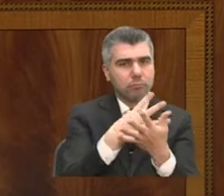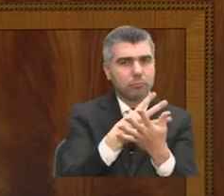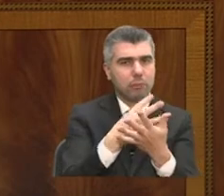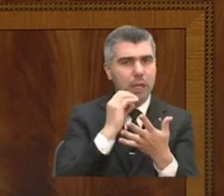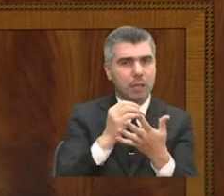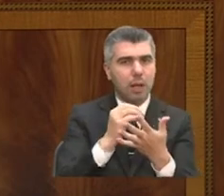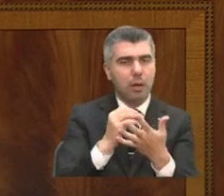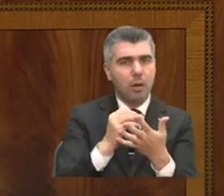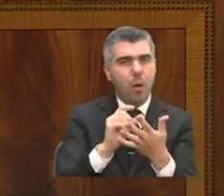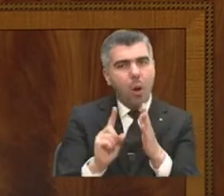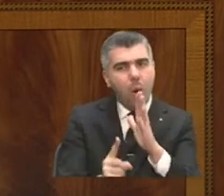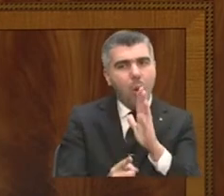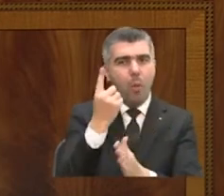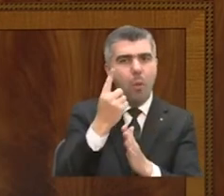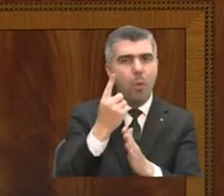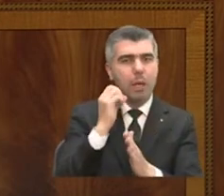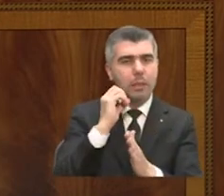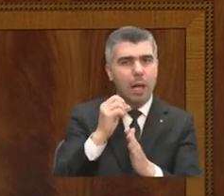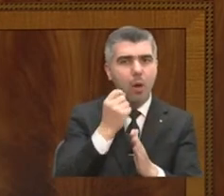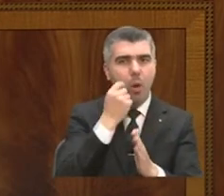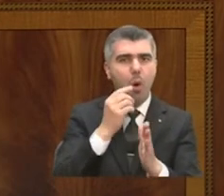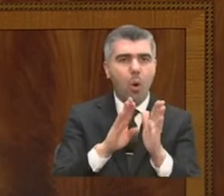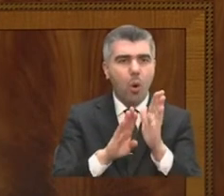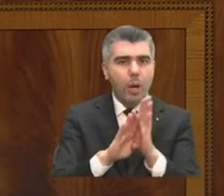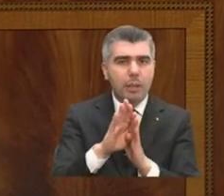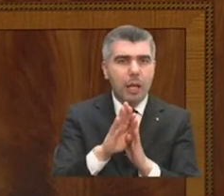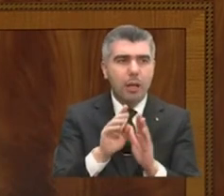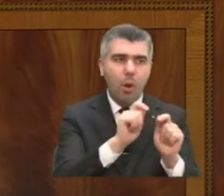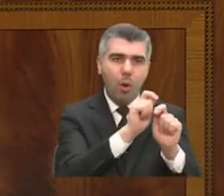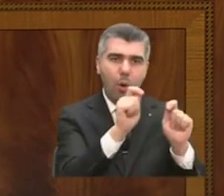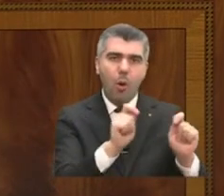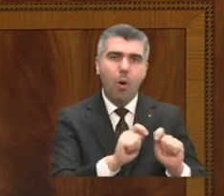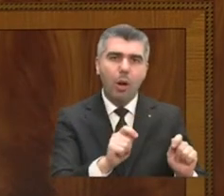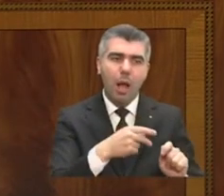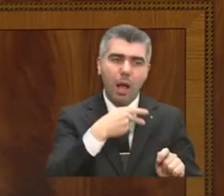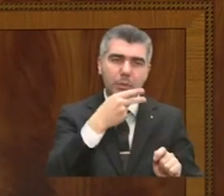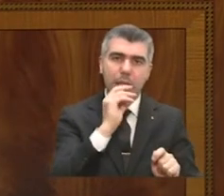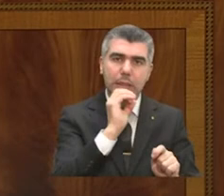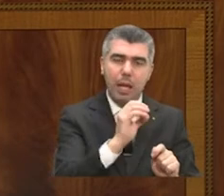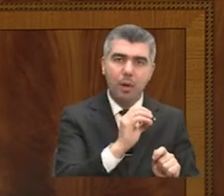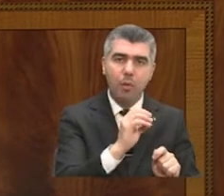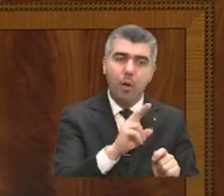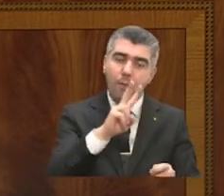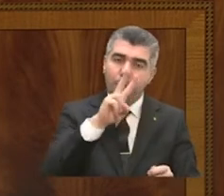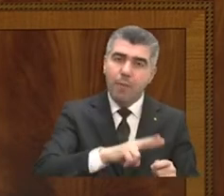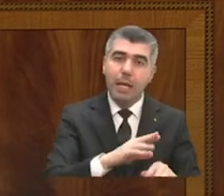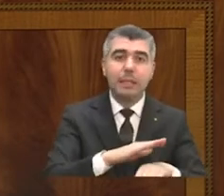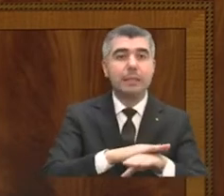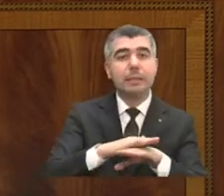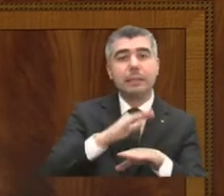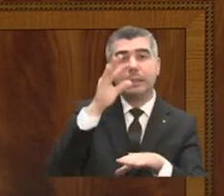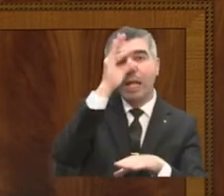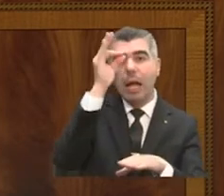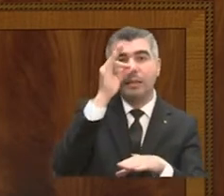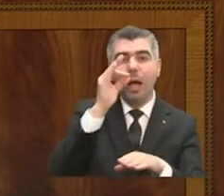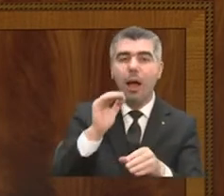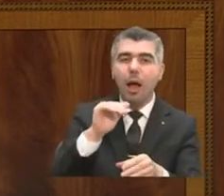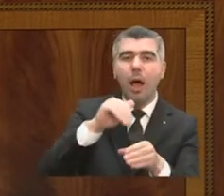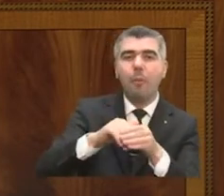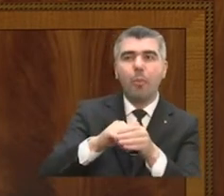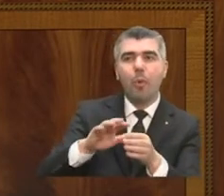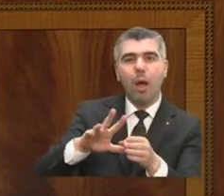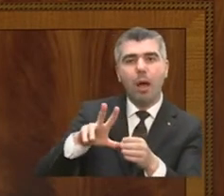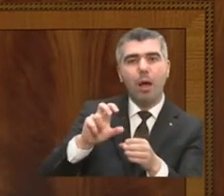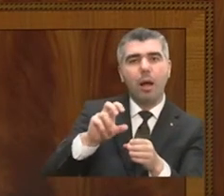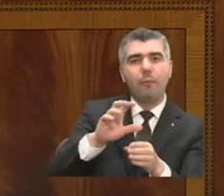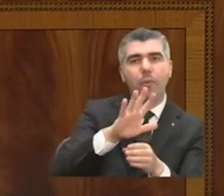donc décidé de l'urgence sous couverture de droits de l'homme